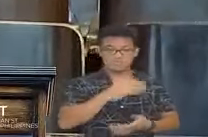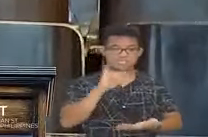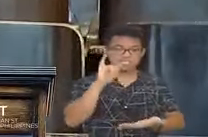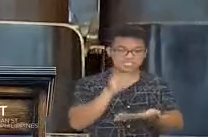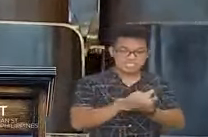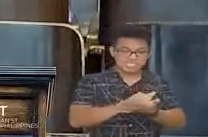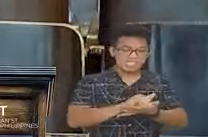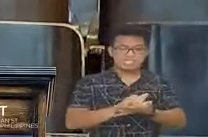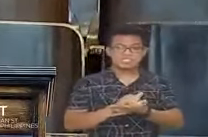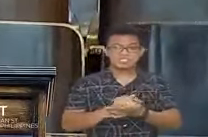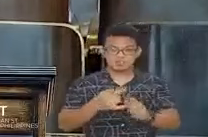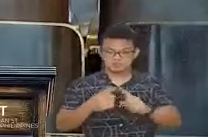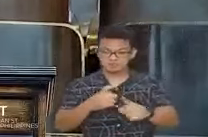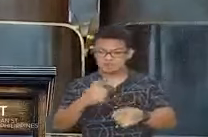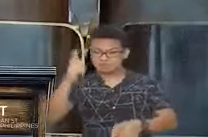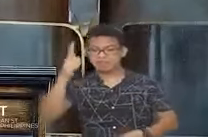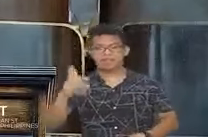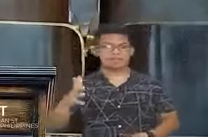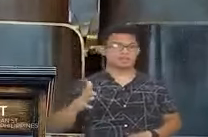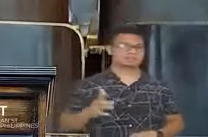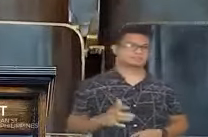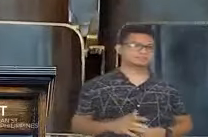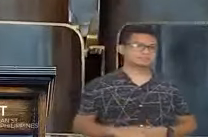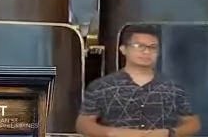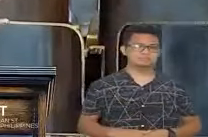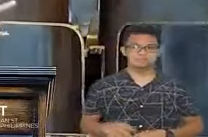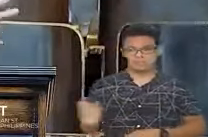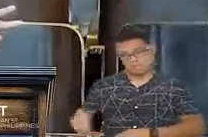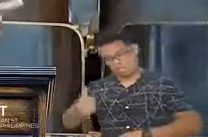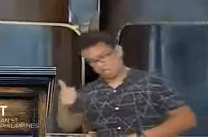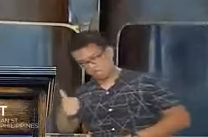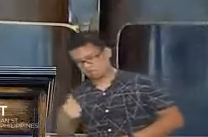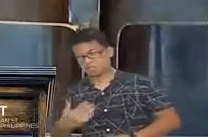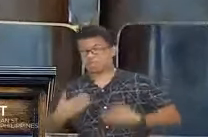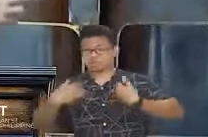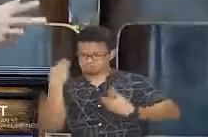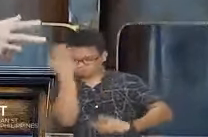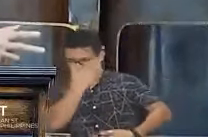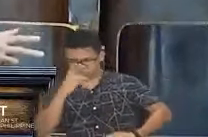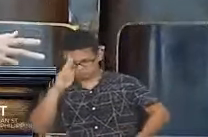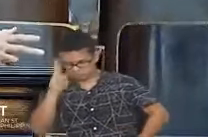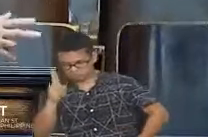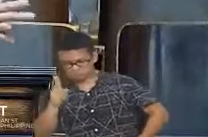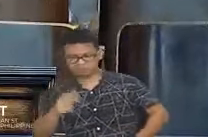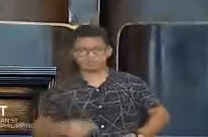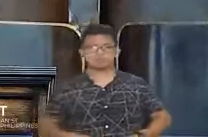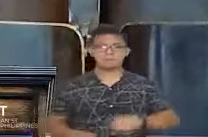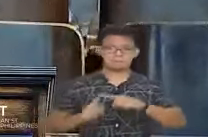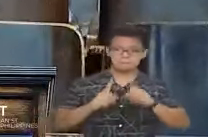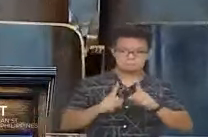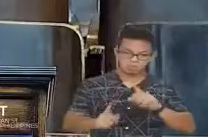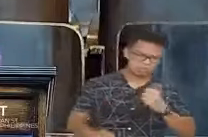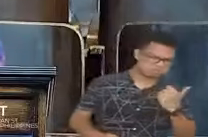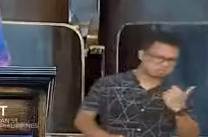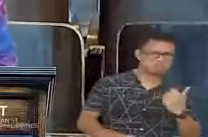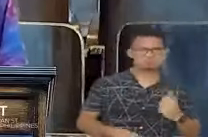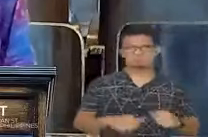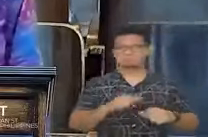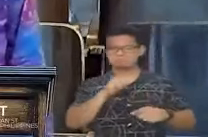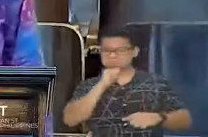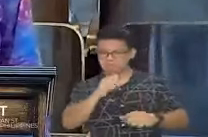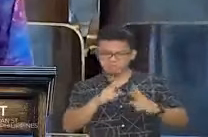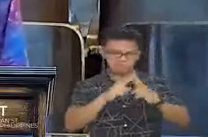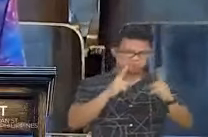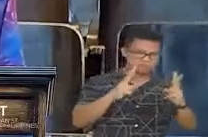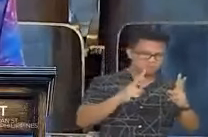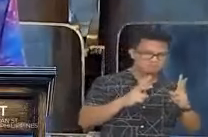Na may mga naong nga alang-alang. Na ay gwapo, na ay gwapa, na ay batik naong.